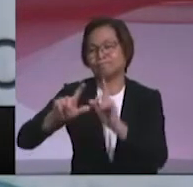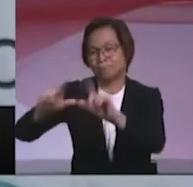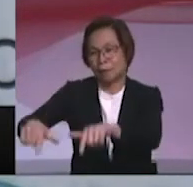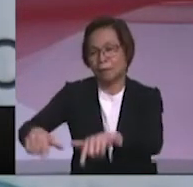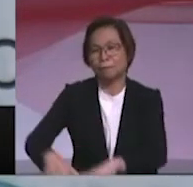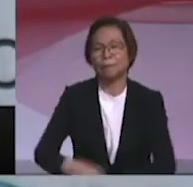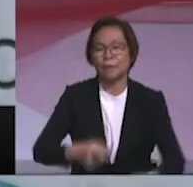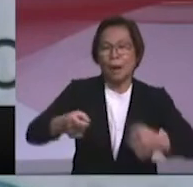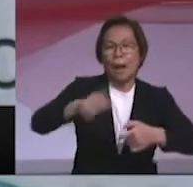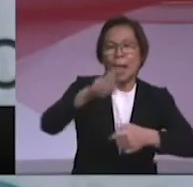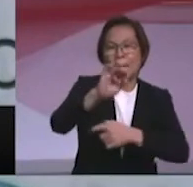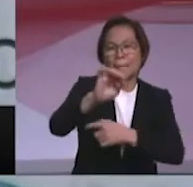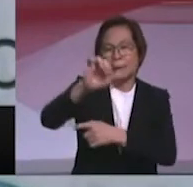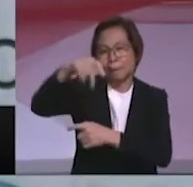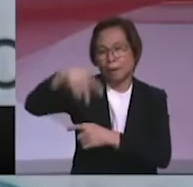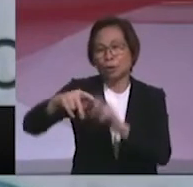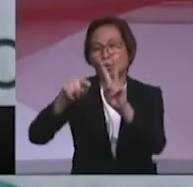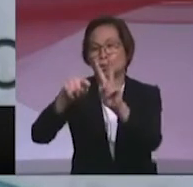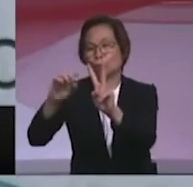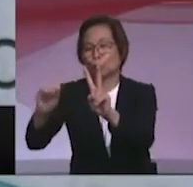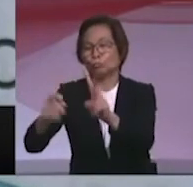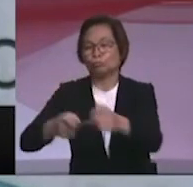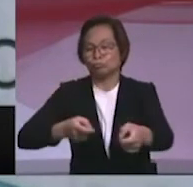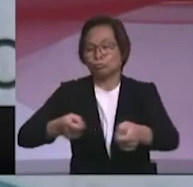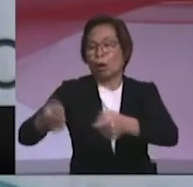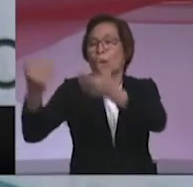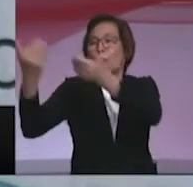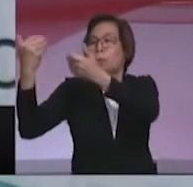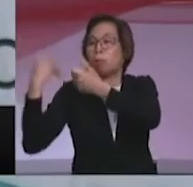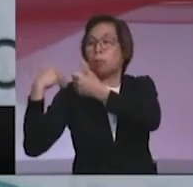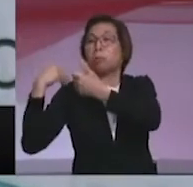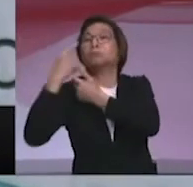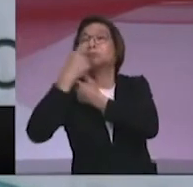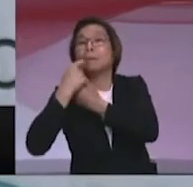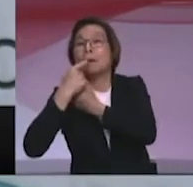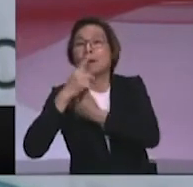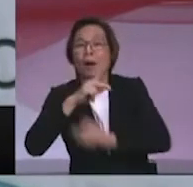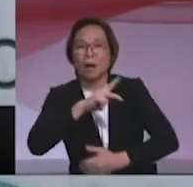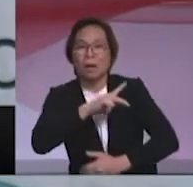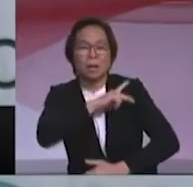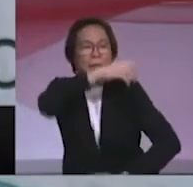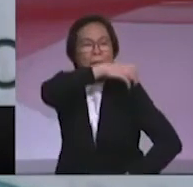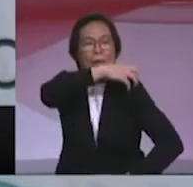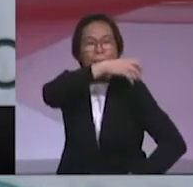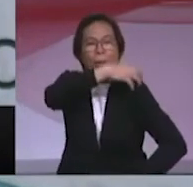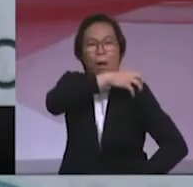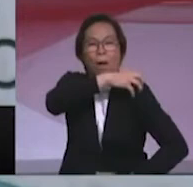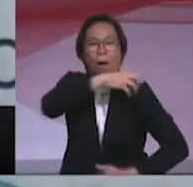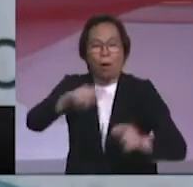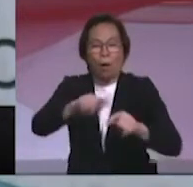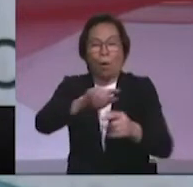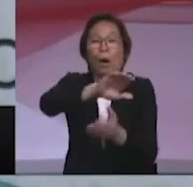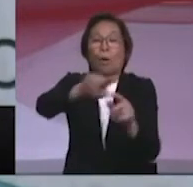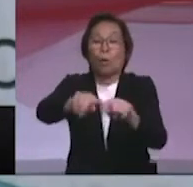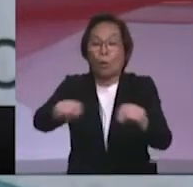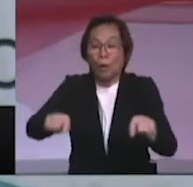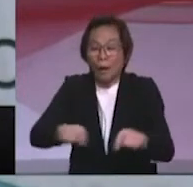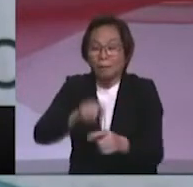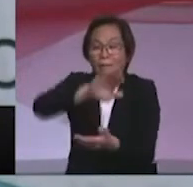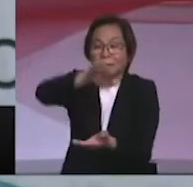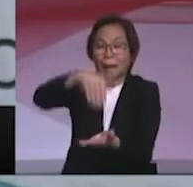Pentadbiran PKRC MAIPS 2.0 akan diletakkan di bawah kawalan Ketua Komander Wilayah Tengah, iaitu